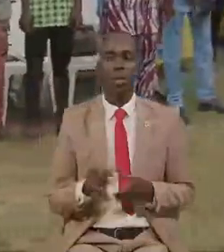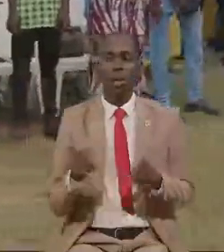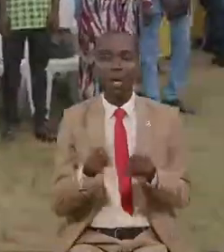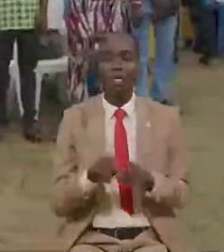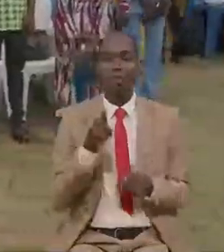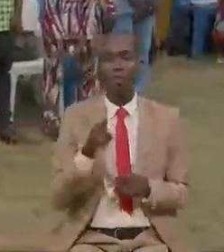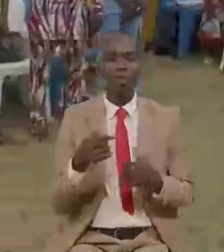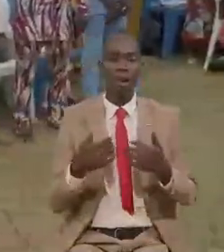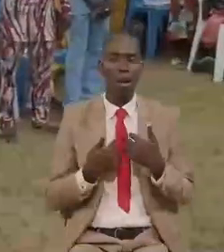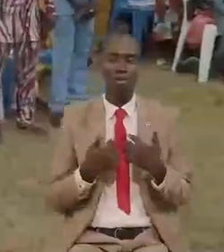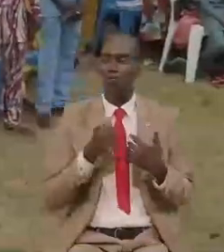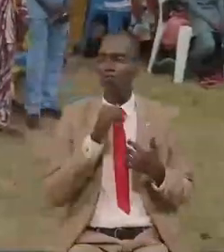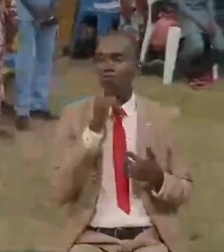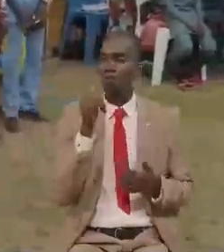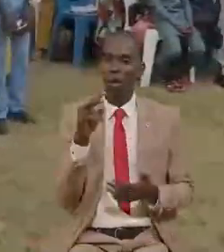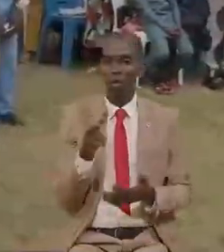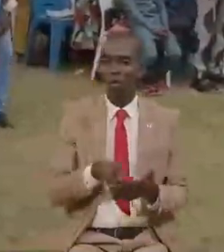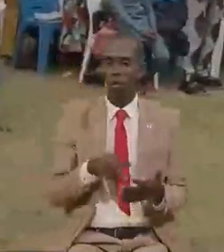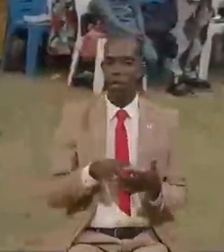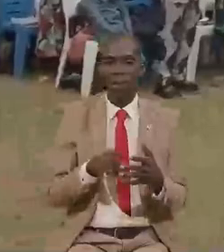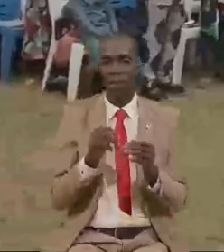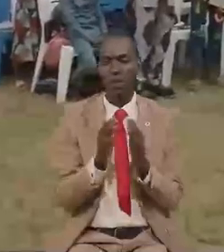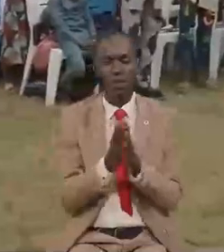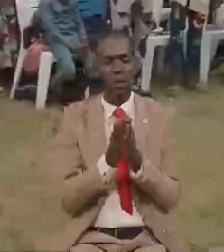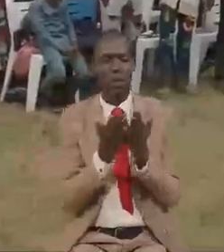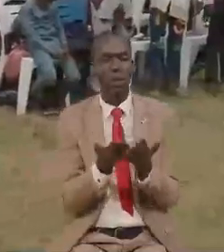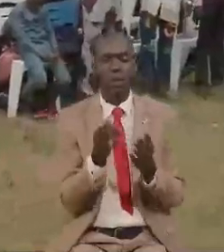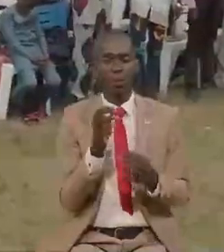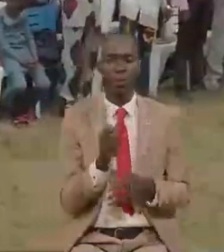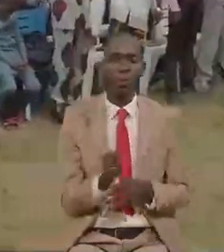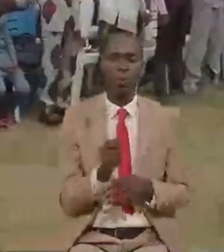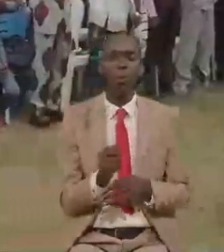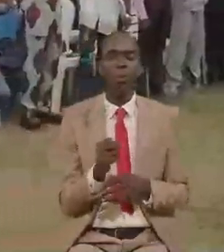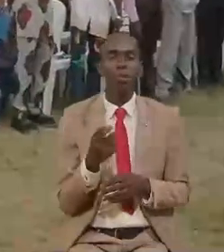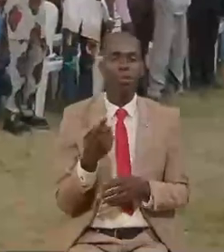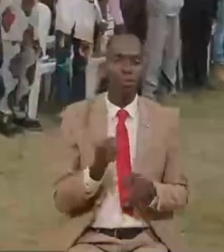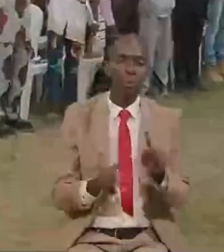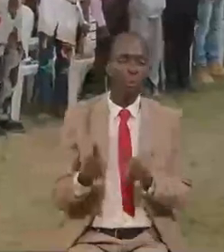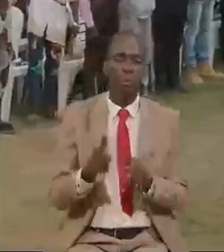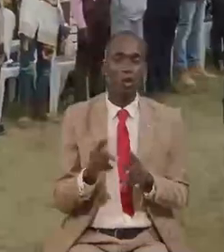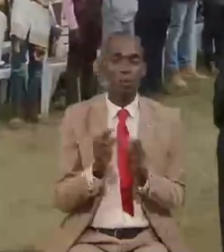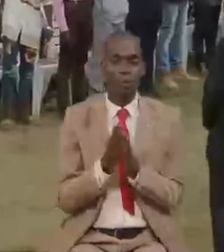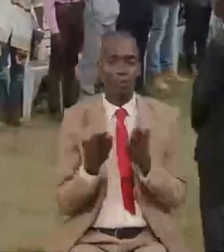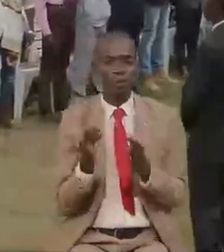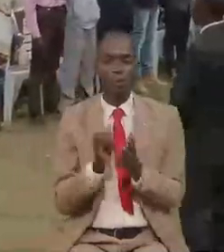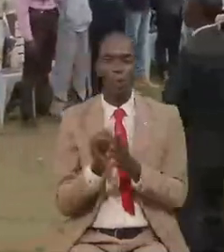Comme tu n'as pas encore lu les livres que les gens t'ont donné par